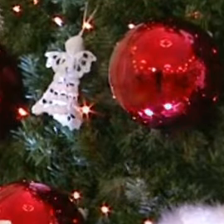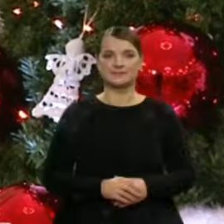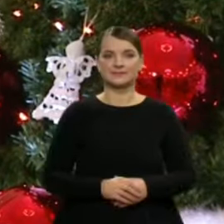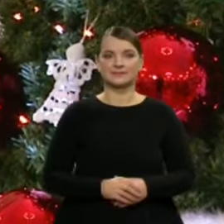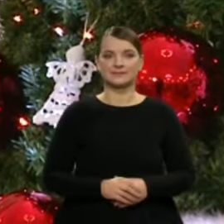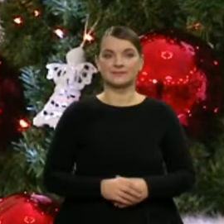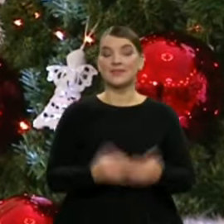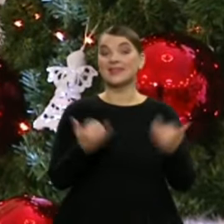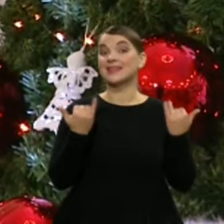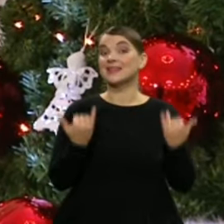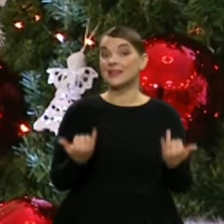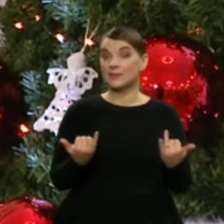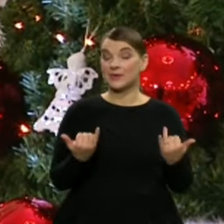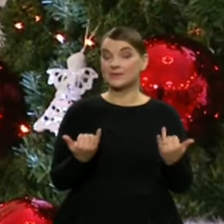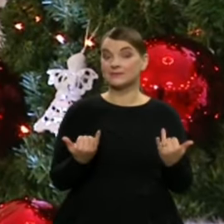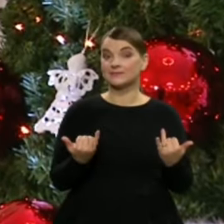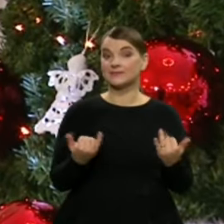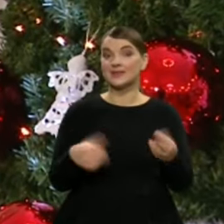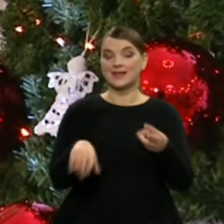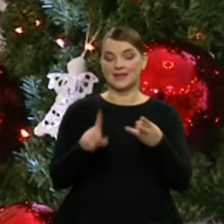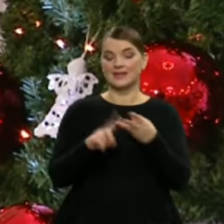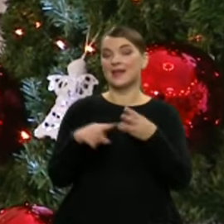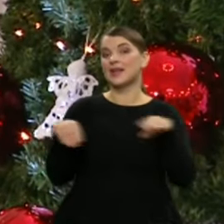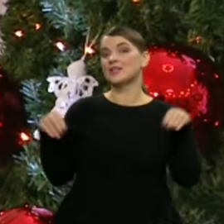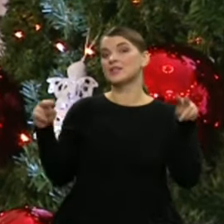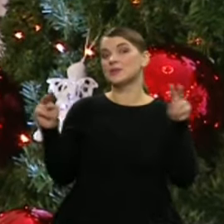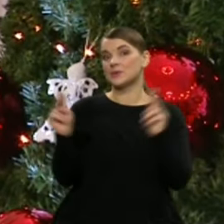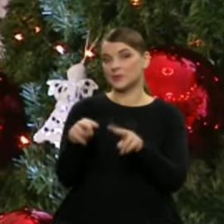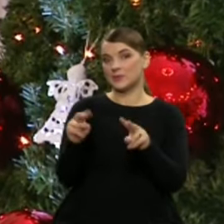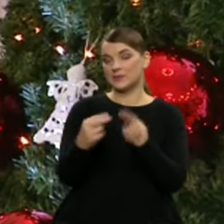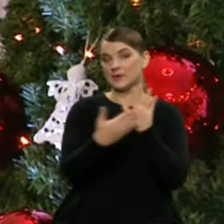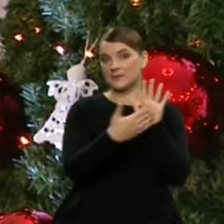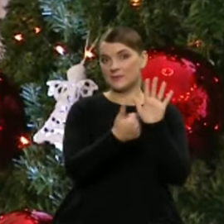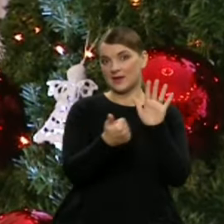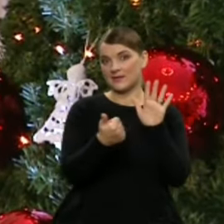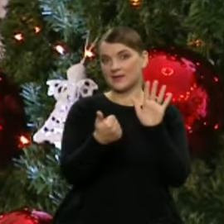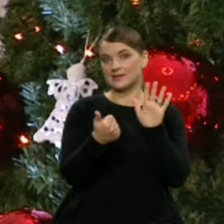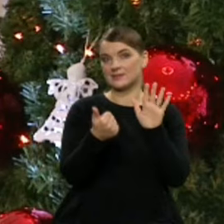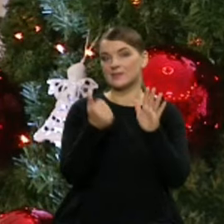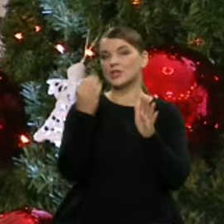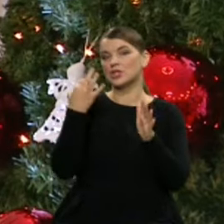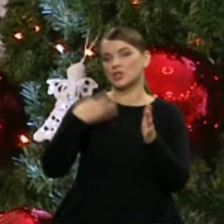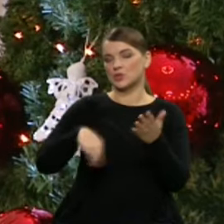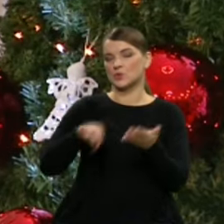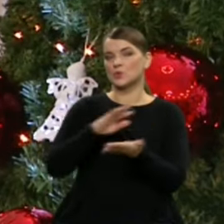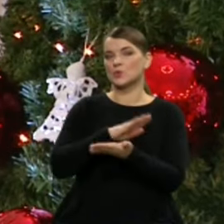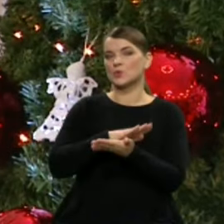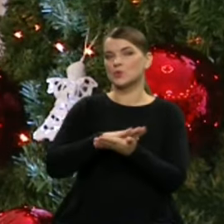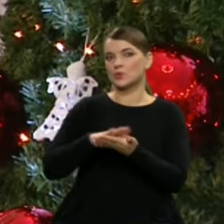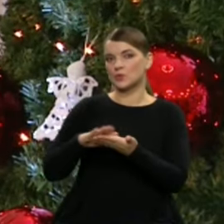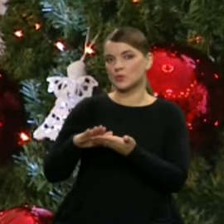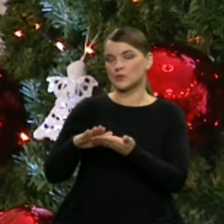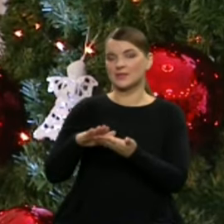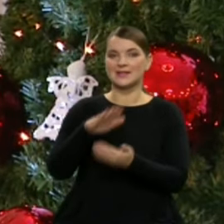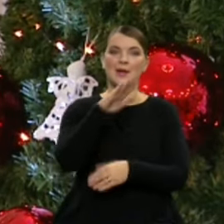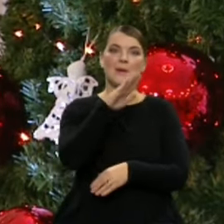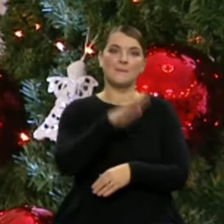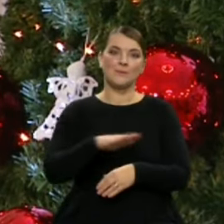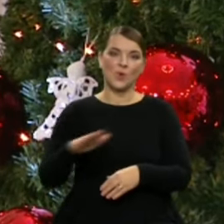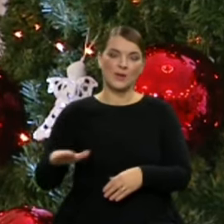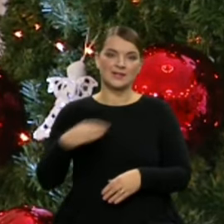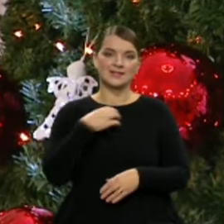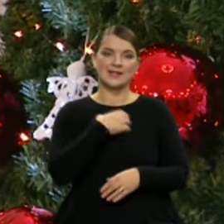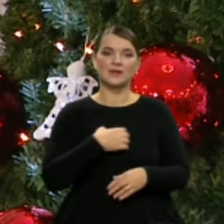O dabar dar vienam liudijimui kviečiame sūnų. Kviečiame moksleivį Lietuvos